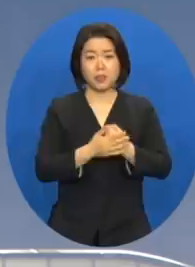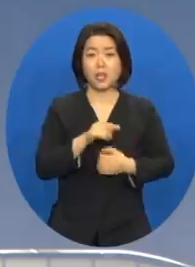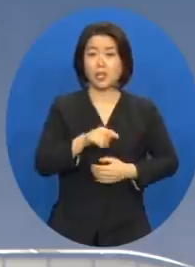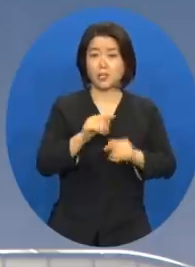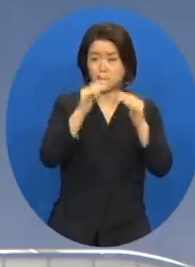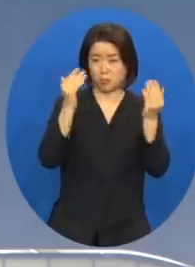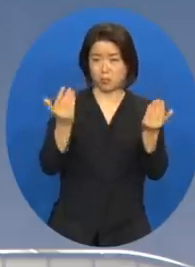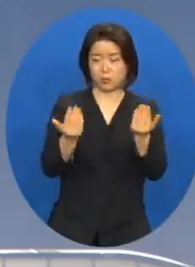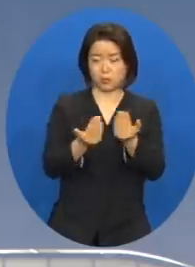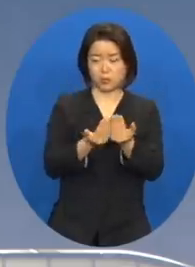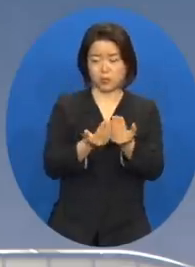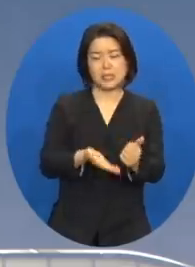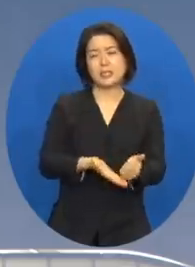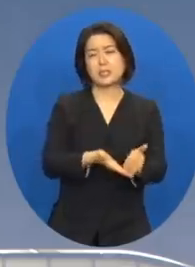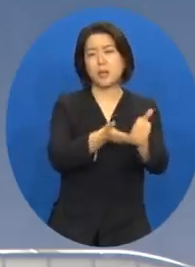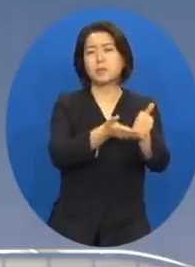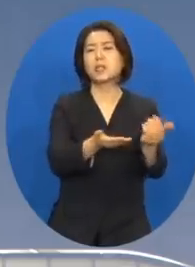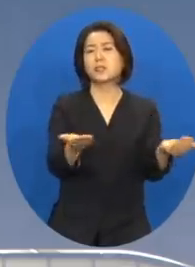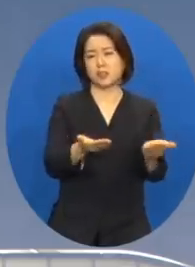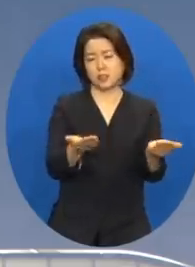모든 것이 다 섬기는 일입니다.